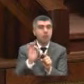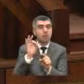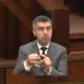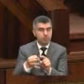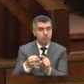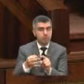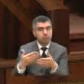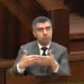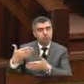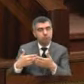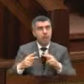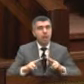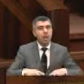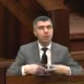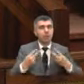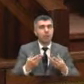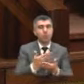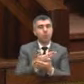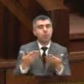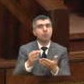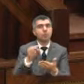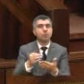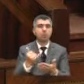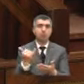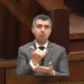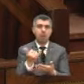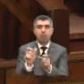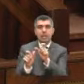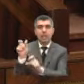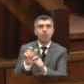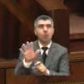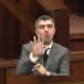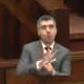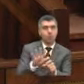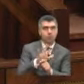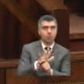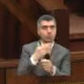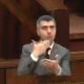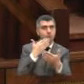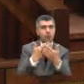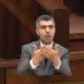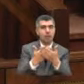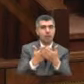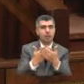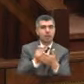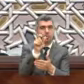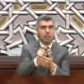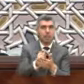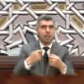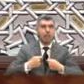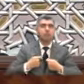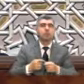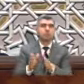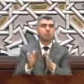تكون الحياه في جميع الجوانب ديالها مستمره بالنسبه لجميع المواطنات والمواطنين. شكرا سيد الرئيس. ماشي فقط الحجر الصحي.